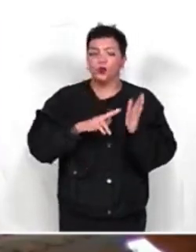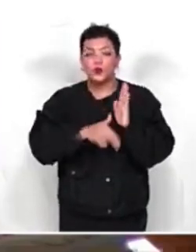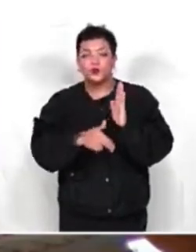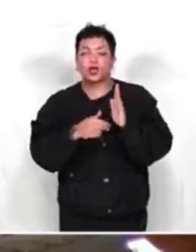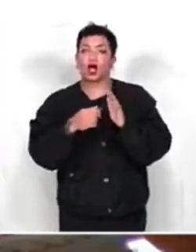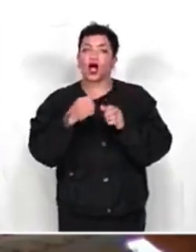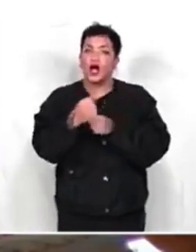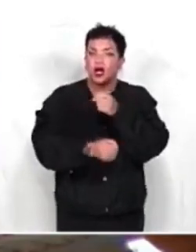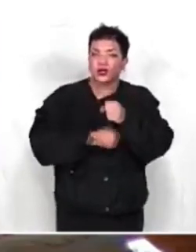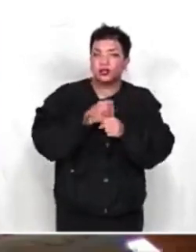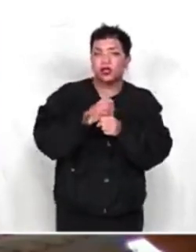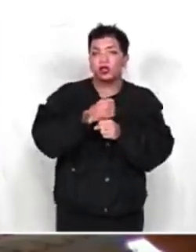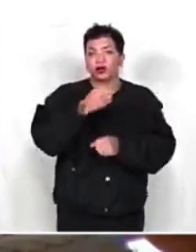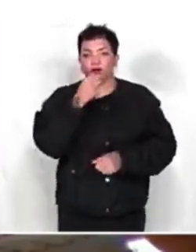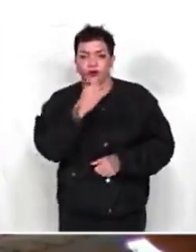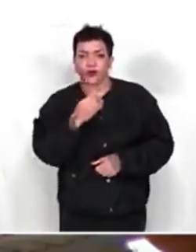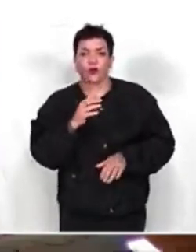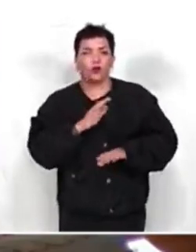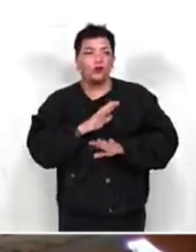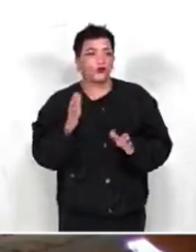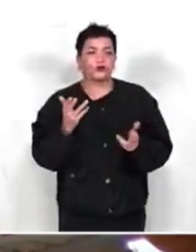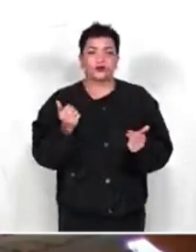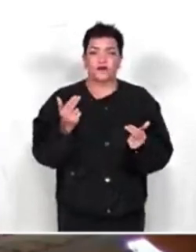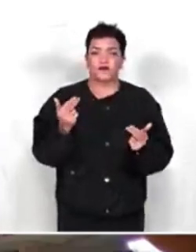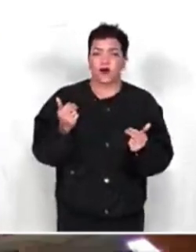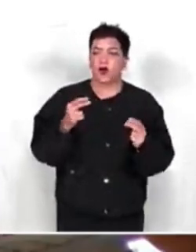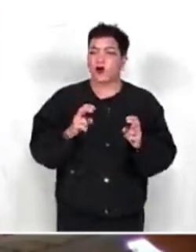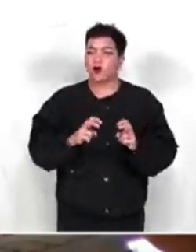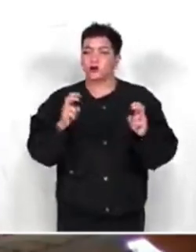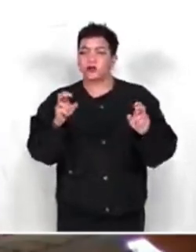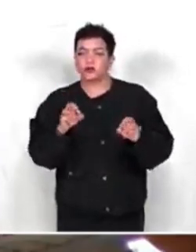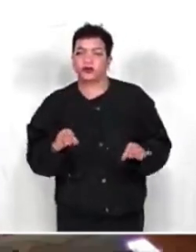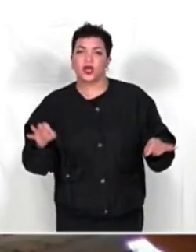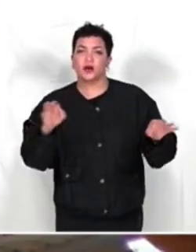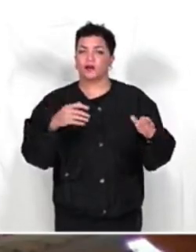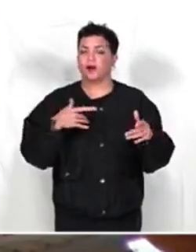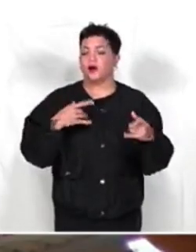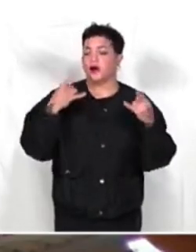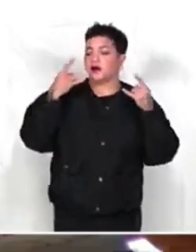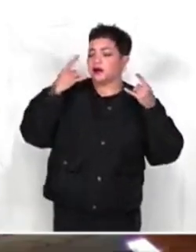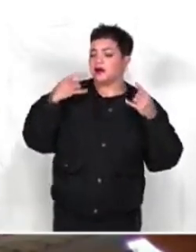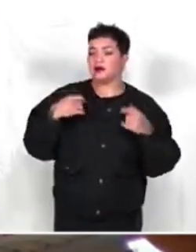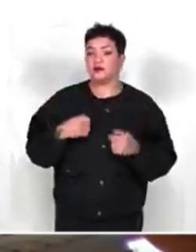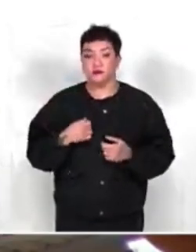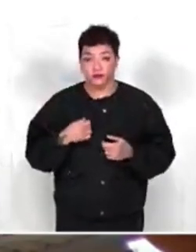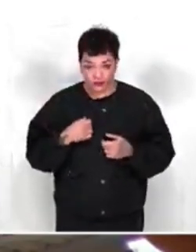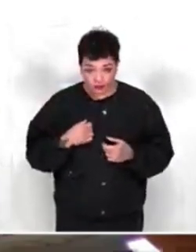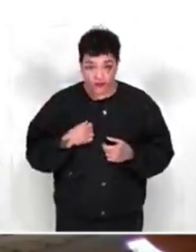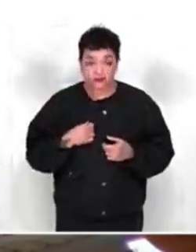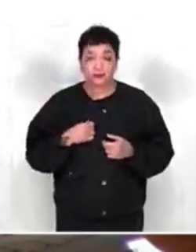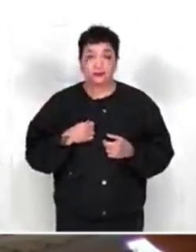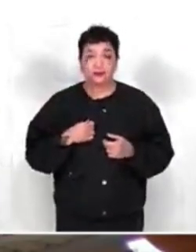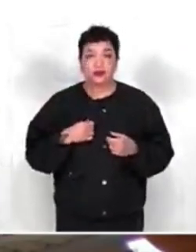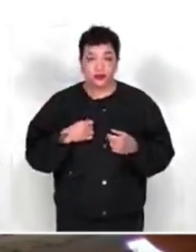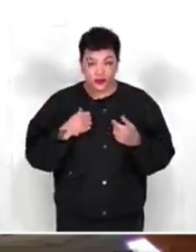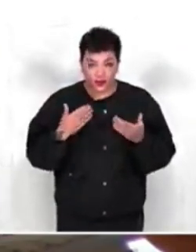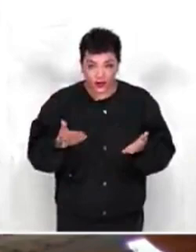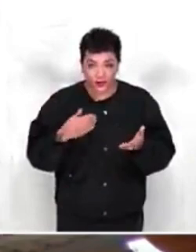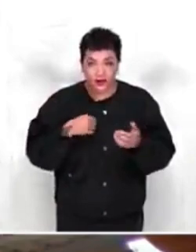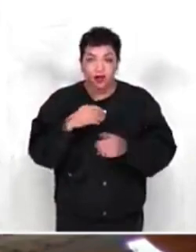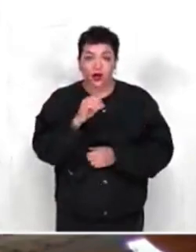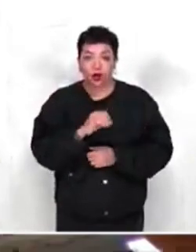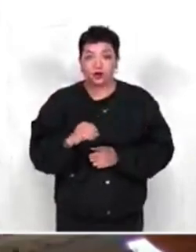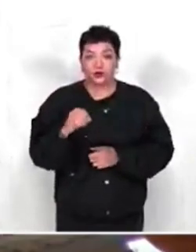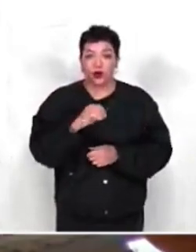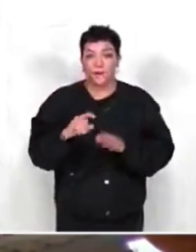sorte que vous étiez prémunis de toute augmentation, on bombait le torse, tout allait bien. On connaît la suite. En octobre de la même année,